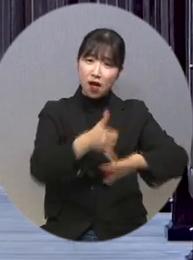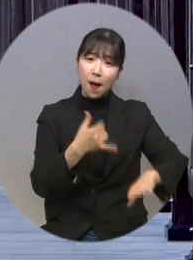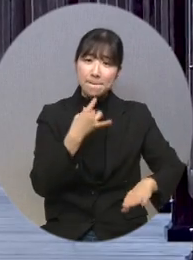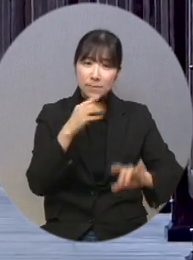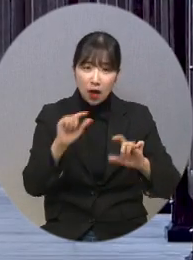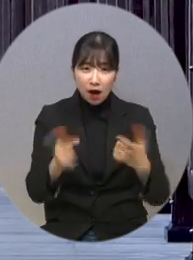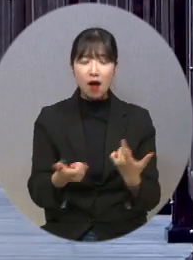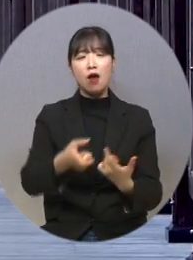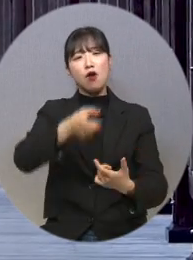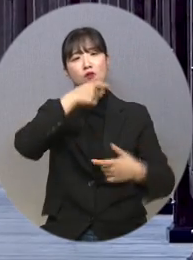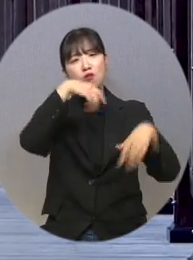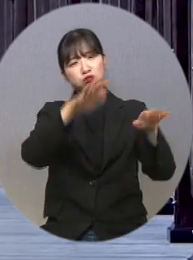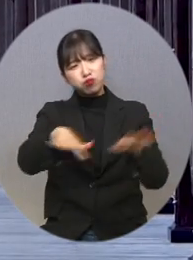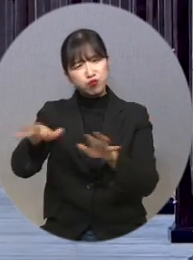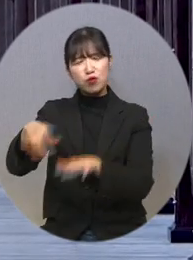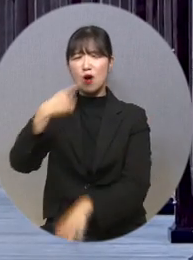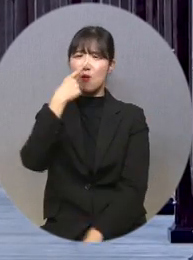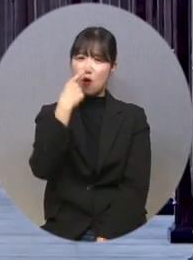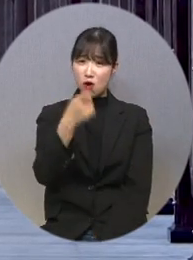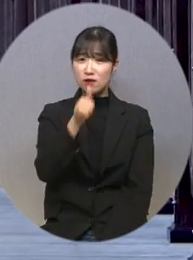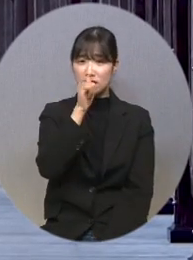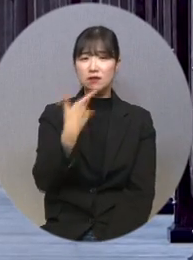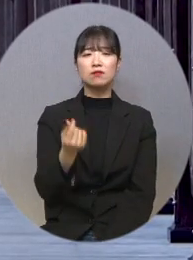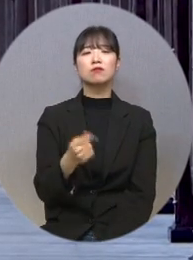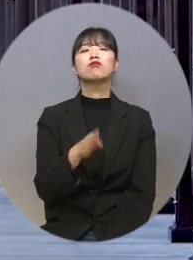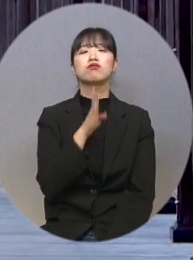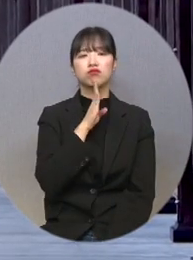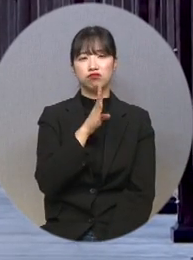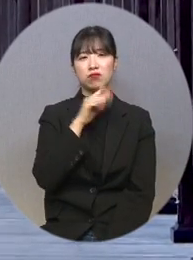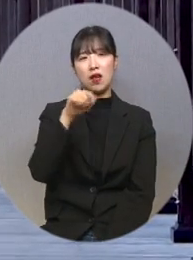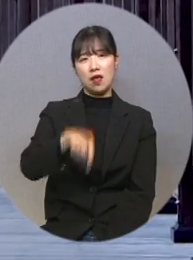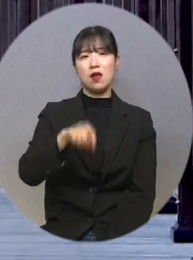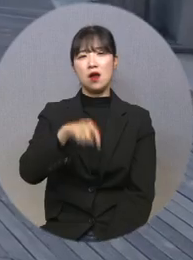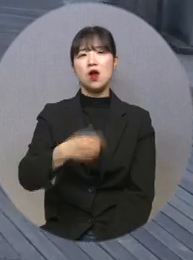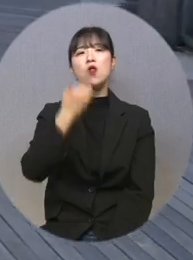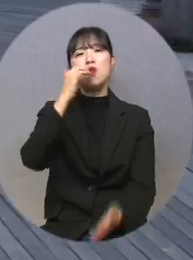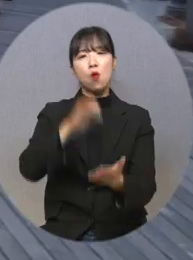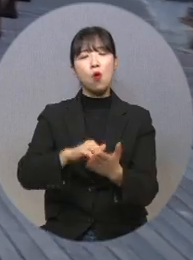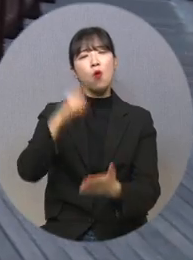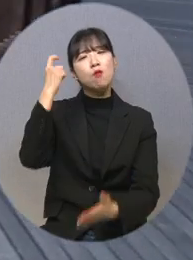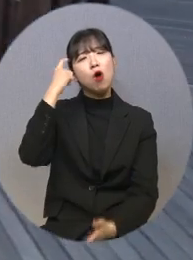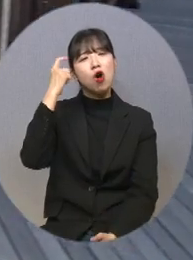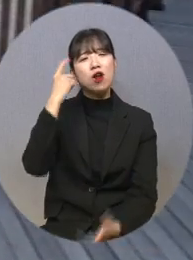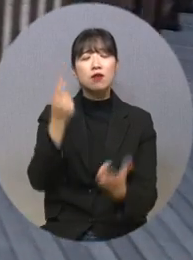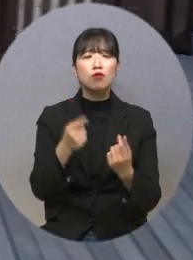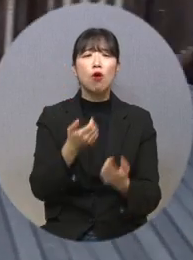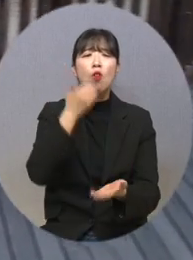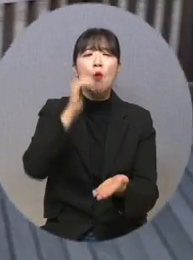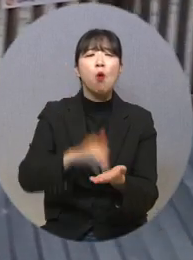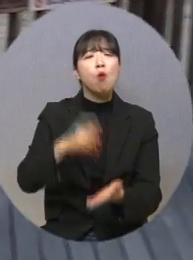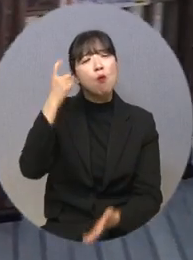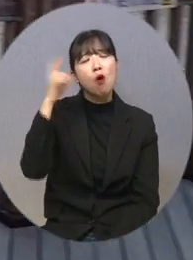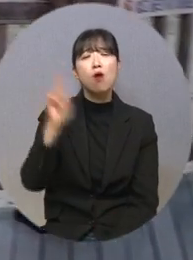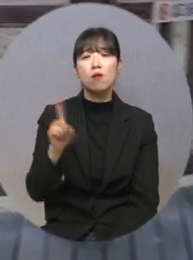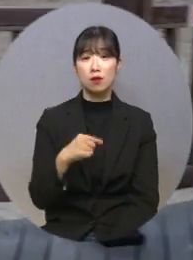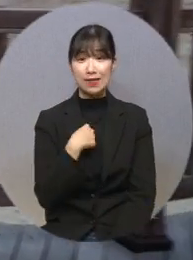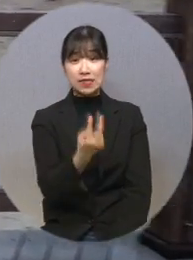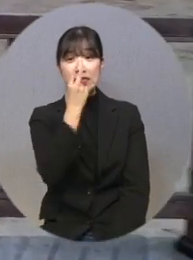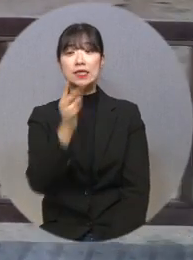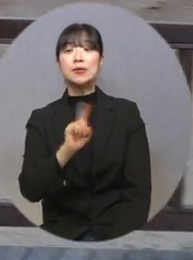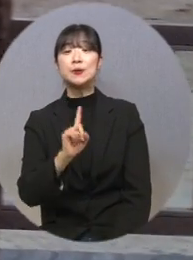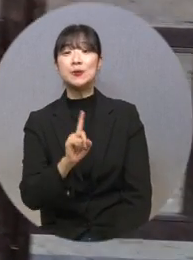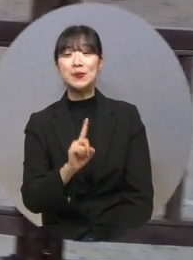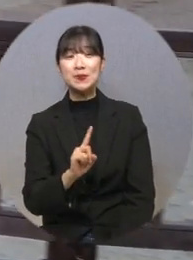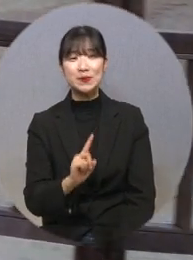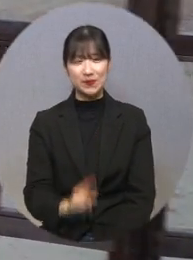멋진 해수욕장까지 다 있네요. 아 그래요. 이 얘기가 지금 이제 돌머리 해수욕장인데요. 네 왜 돌머리예요? 왜 돌머리? 왜